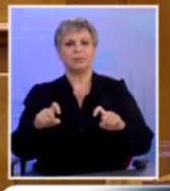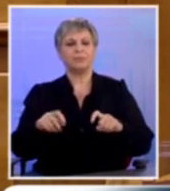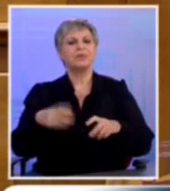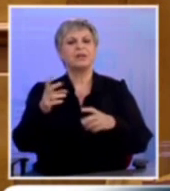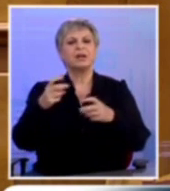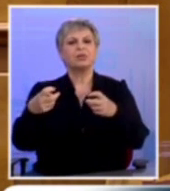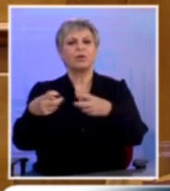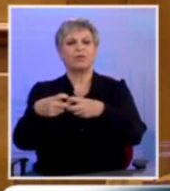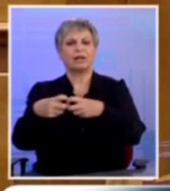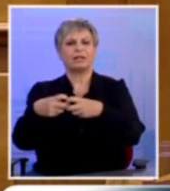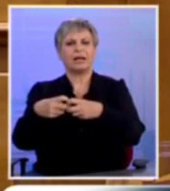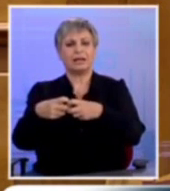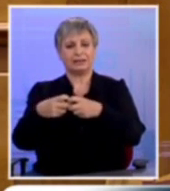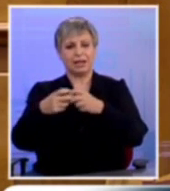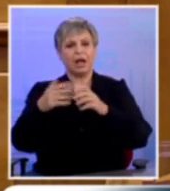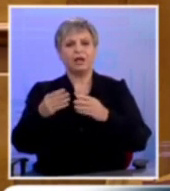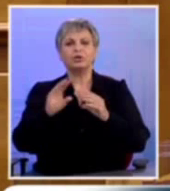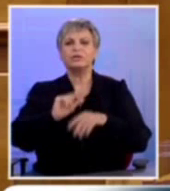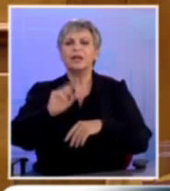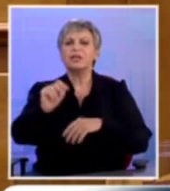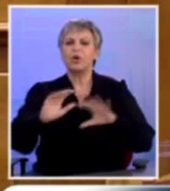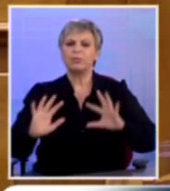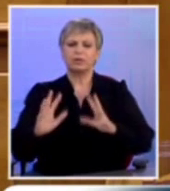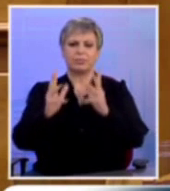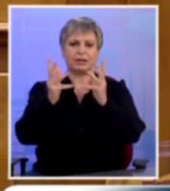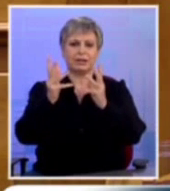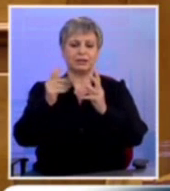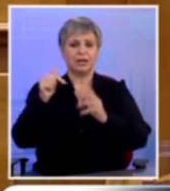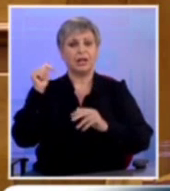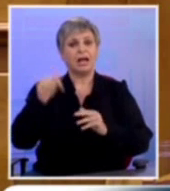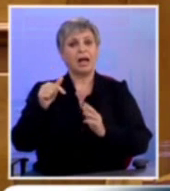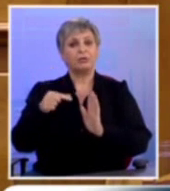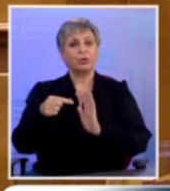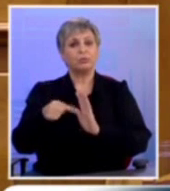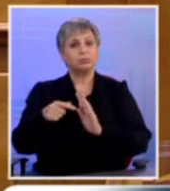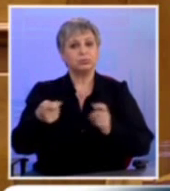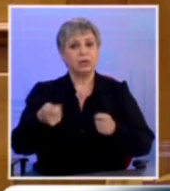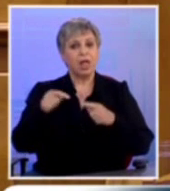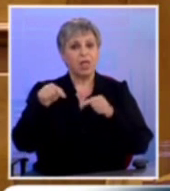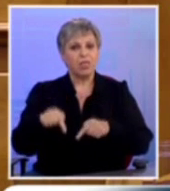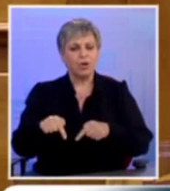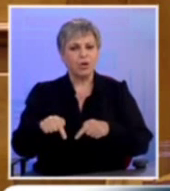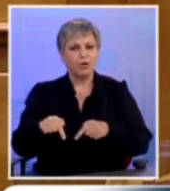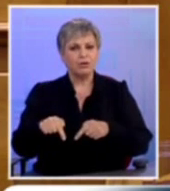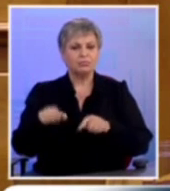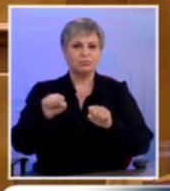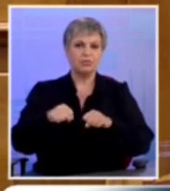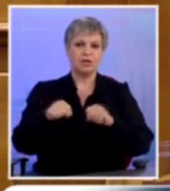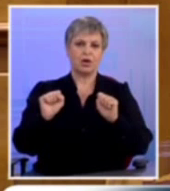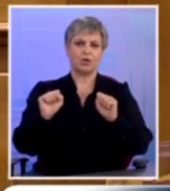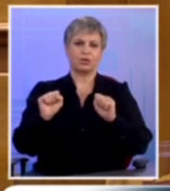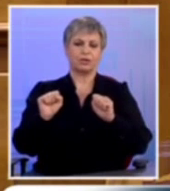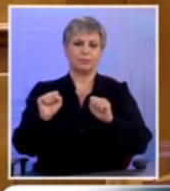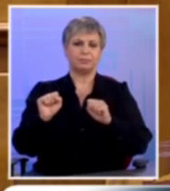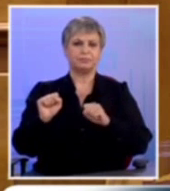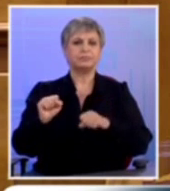προχθές θα ολοκληρωθεί άθελά μας απόψε εδώ στη Βουλή. Για το